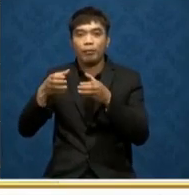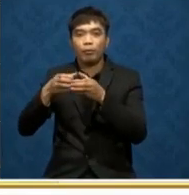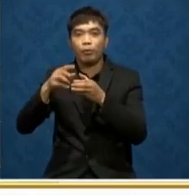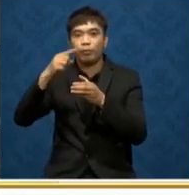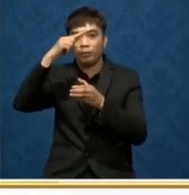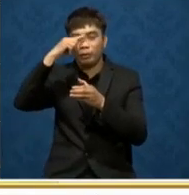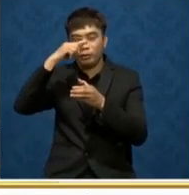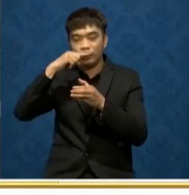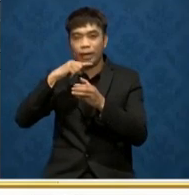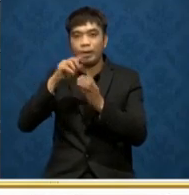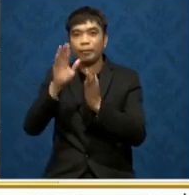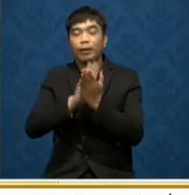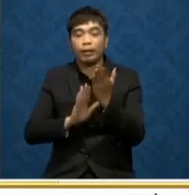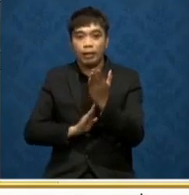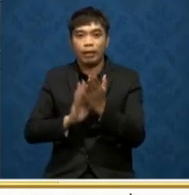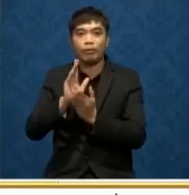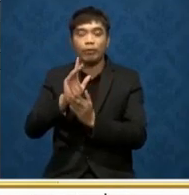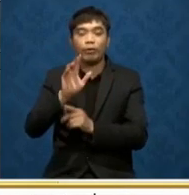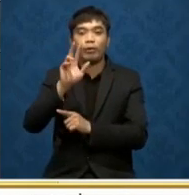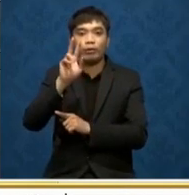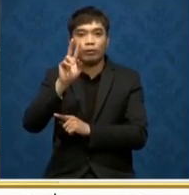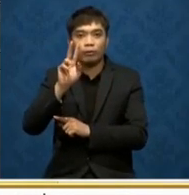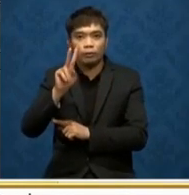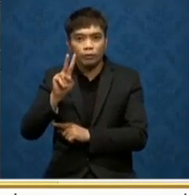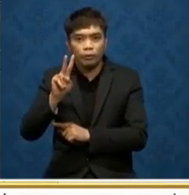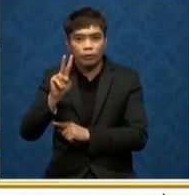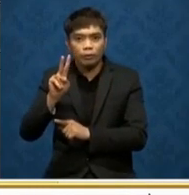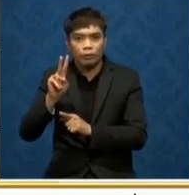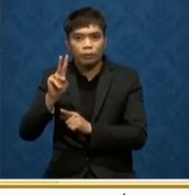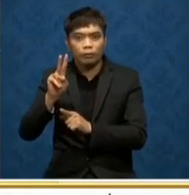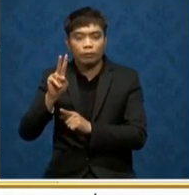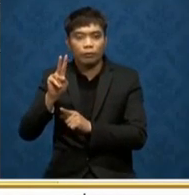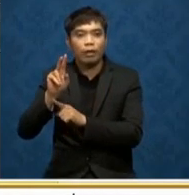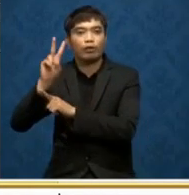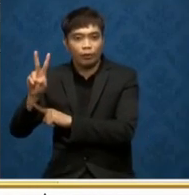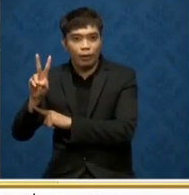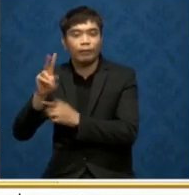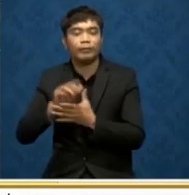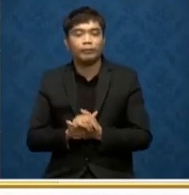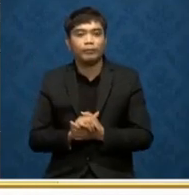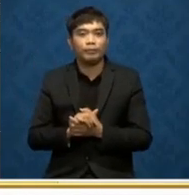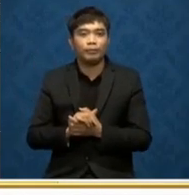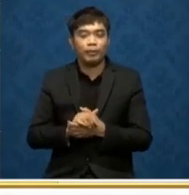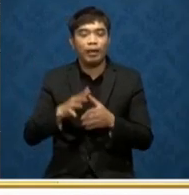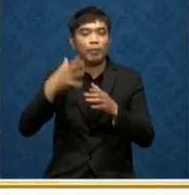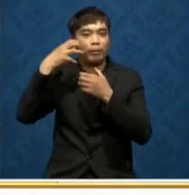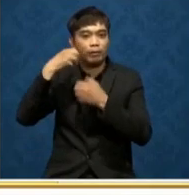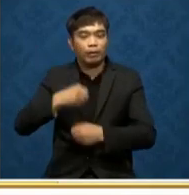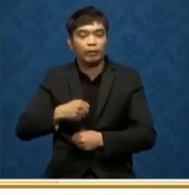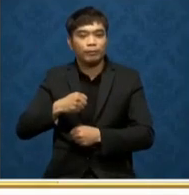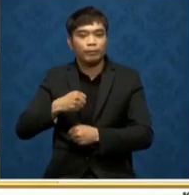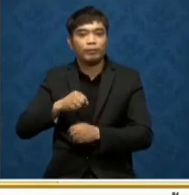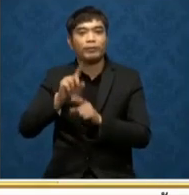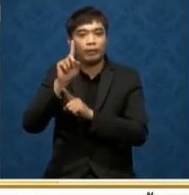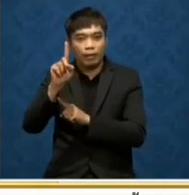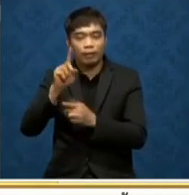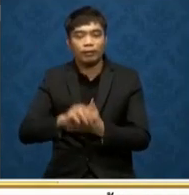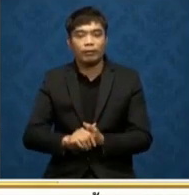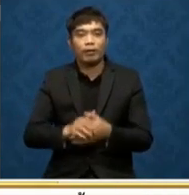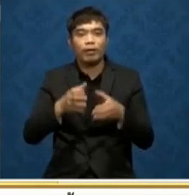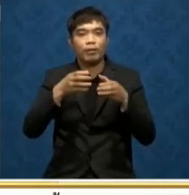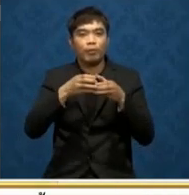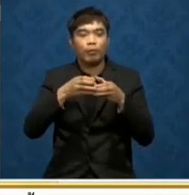ท่านพรรคพลังประชารัฐ2ท่านพรรครวมไทยสร้างชาติ2ท่านนะครับพรรคประชาธิปัตย์1ท่านพรรคช